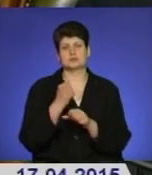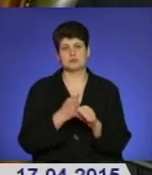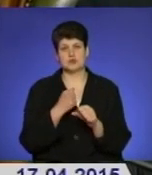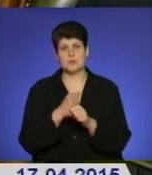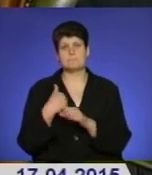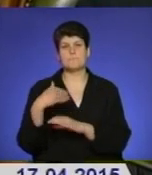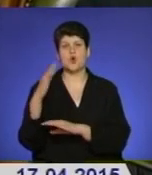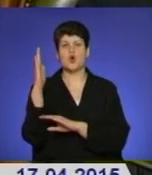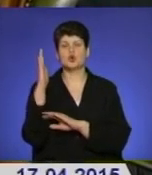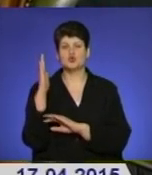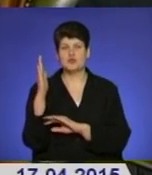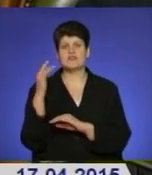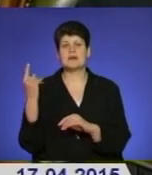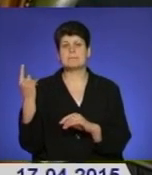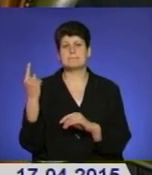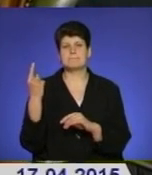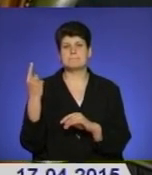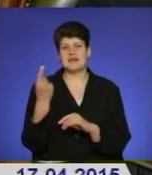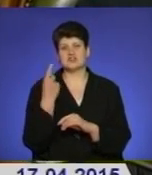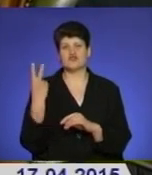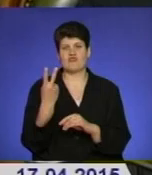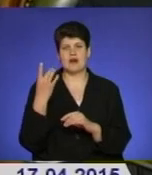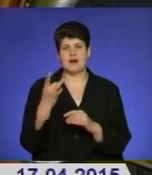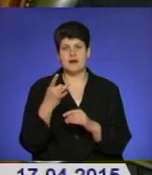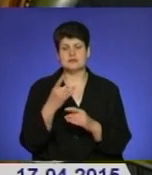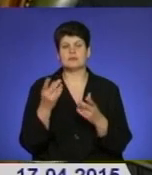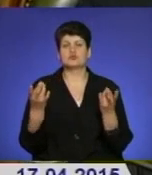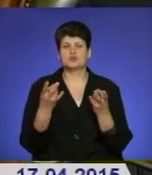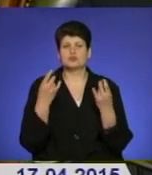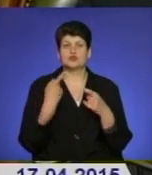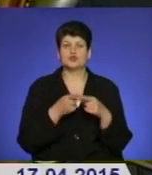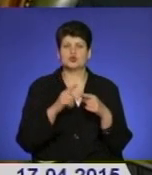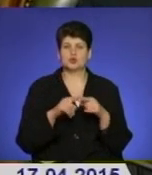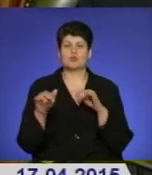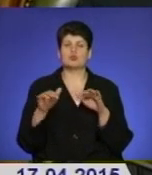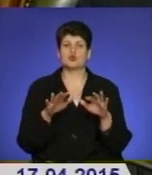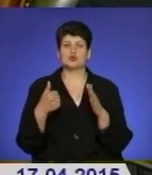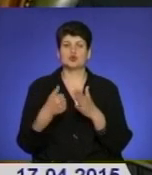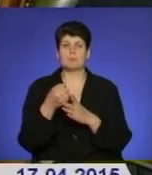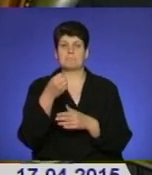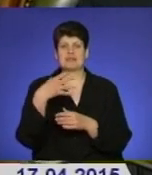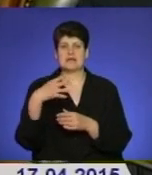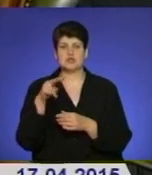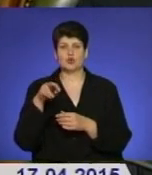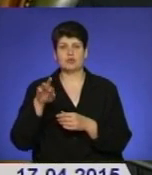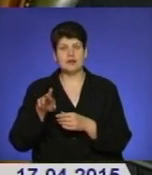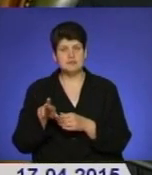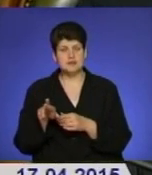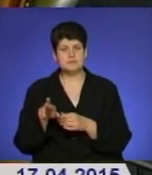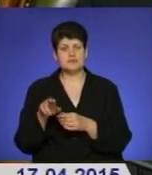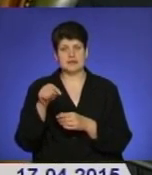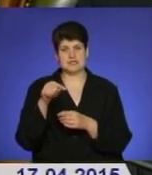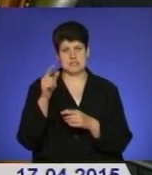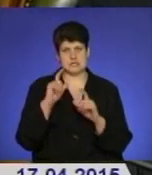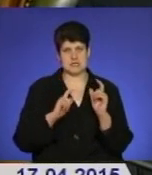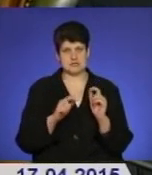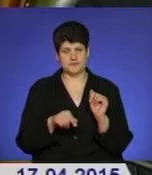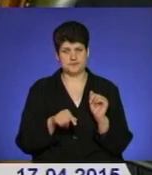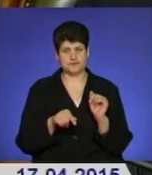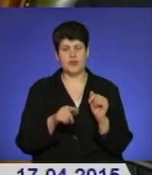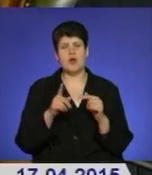проголосовані перших два рази, так як потребує цього процедура, до 15 липня, тобто в цій сесії.